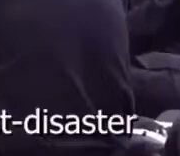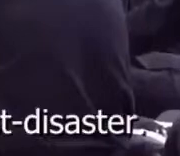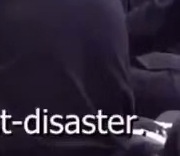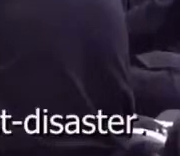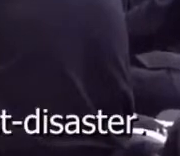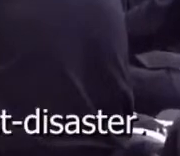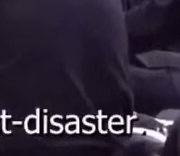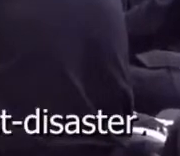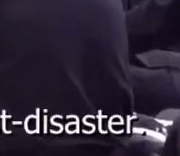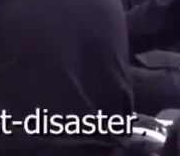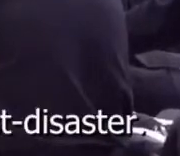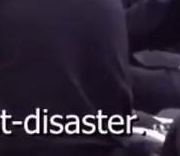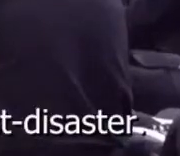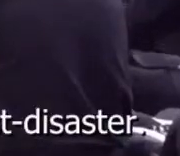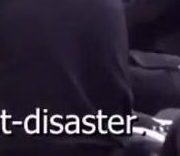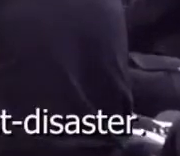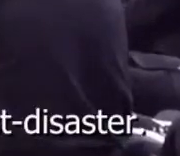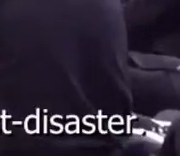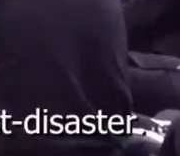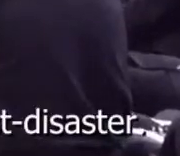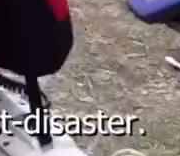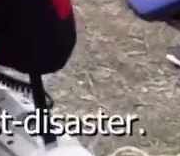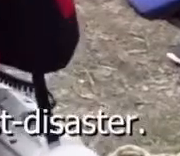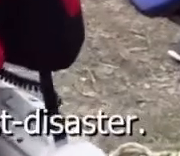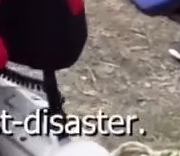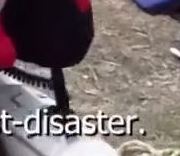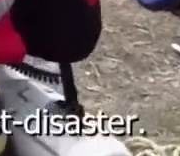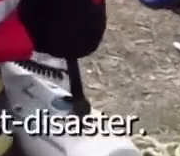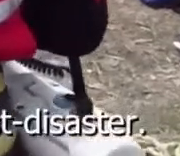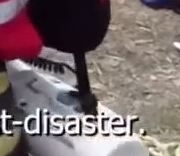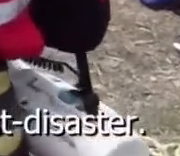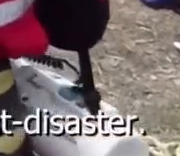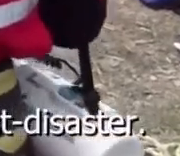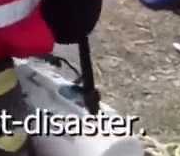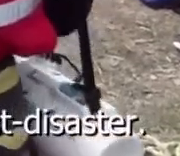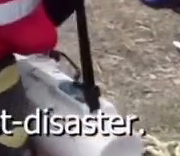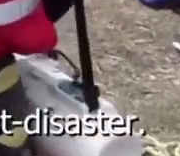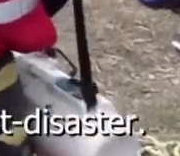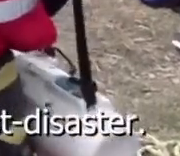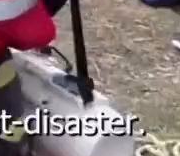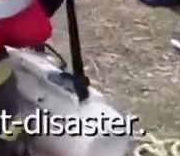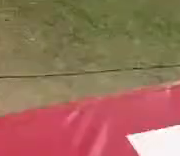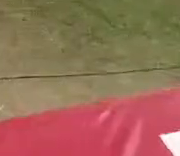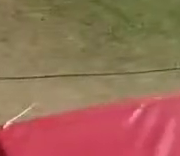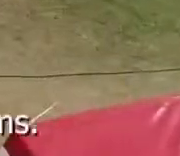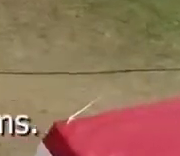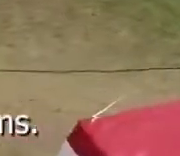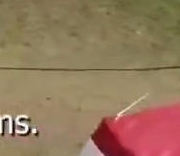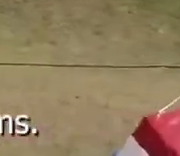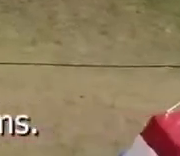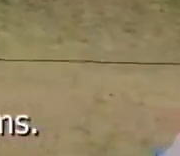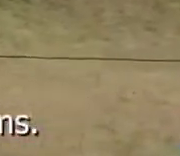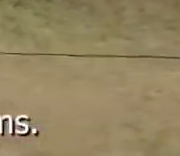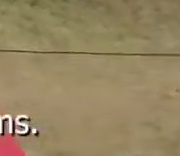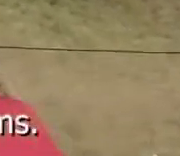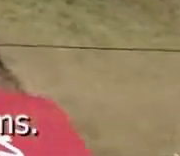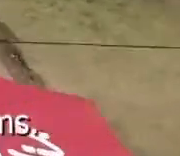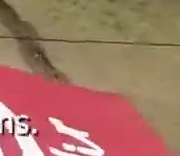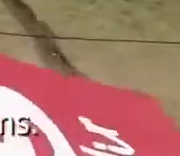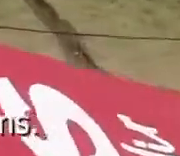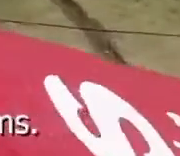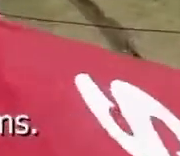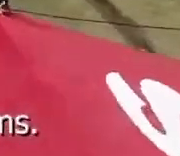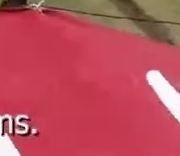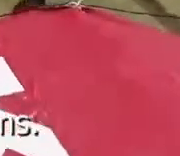bencana, baik pada saat pra-bencana, tanggap darurat bencana, maupun pasca-bencana. Tagana juga